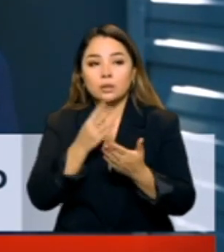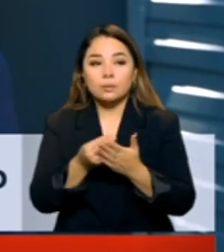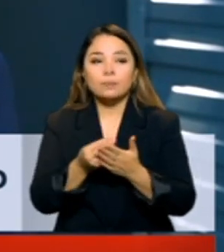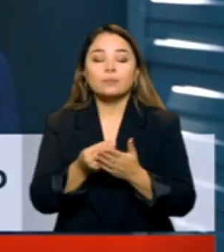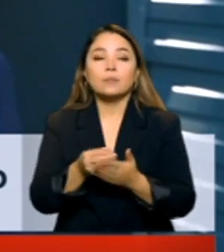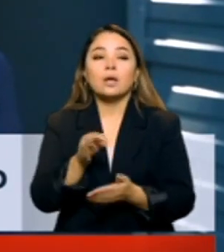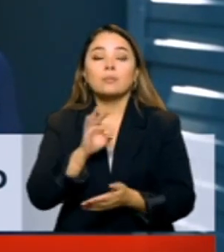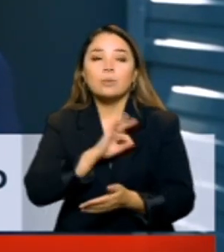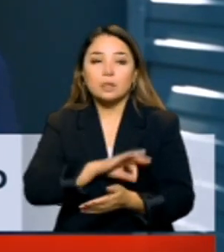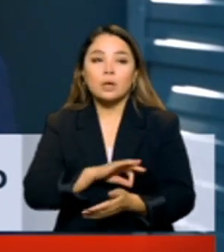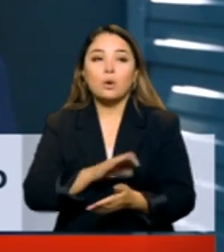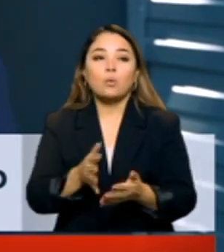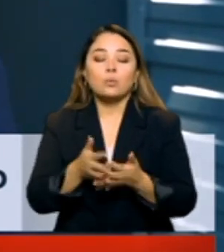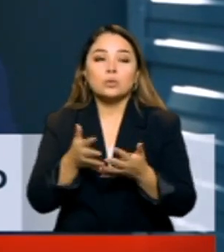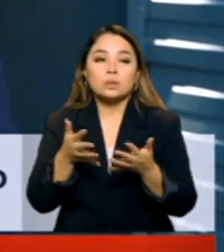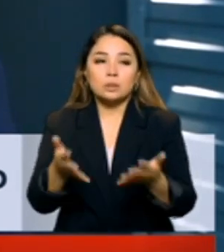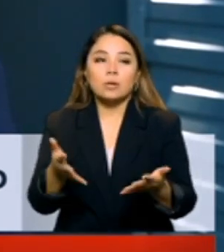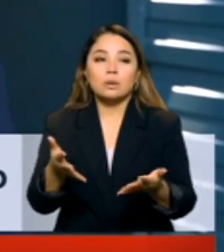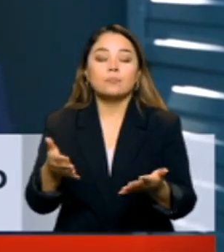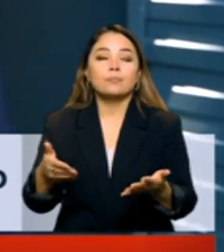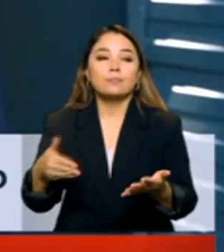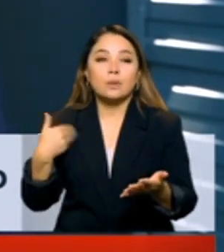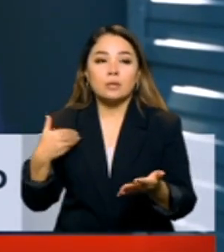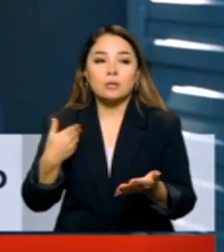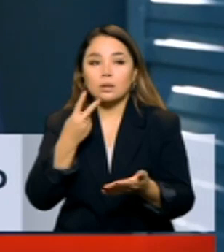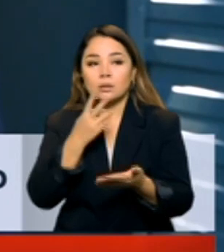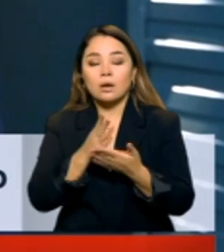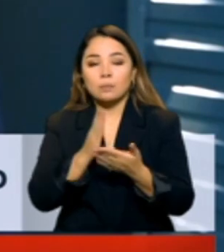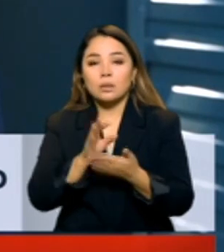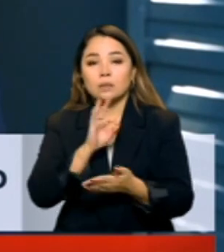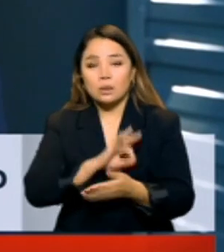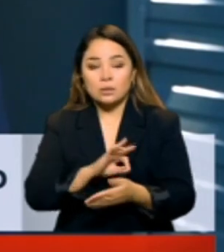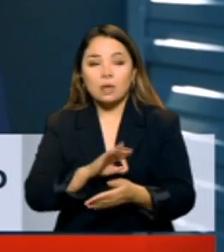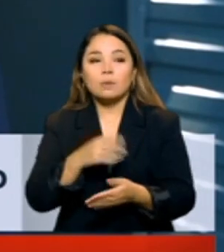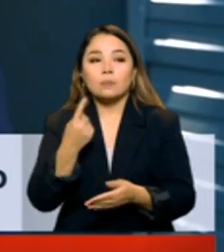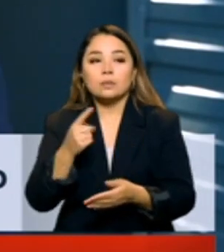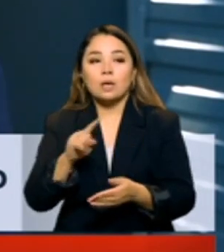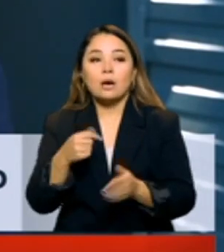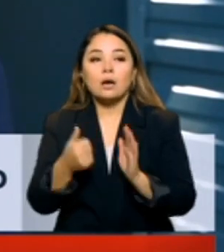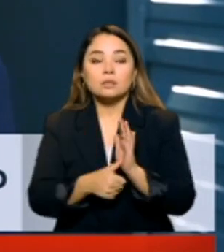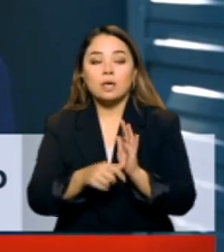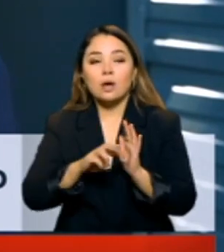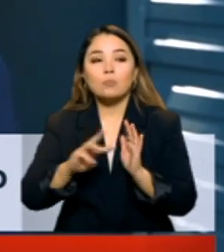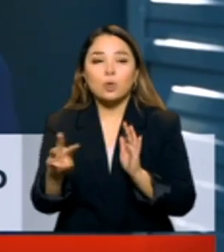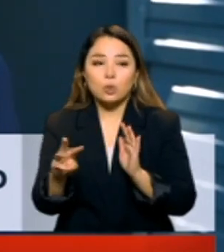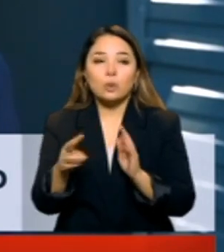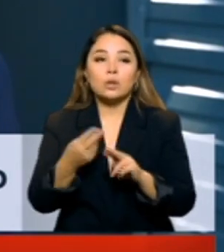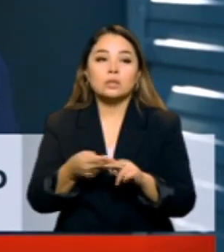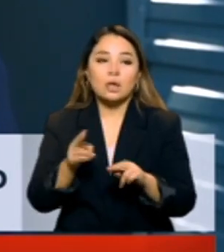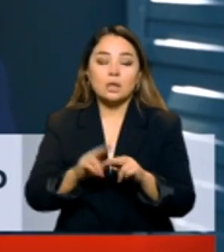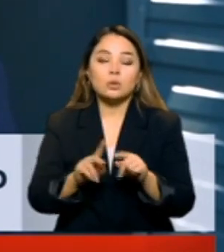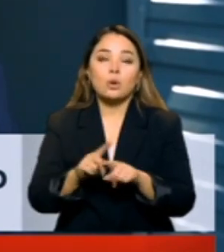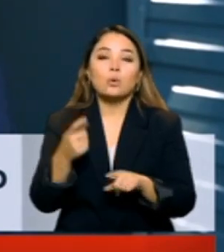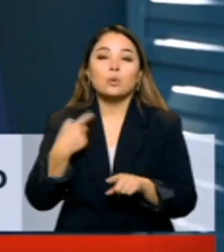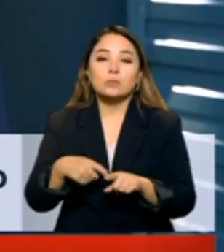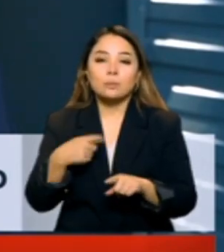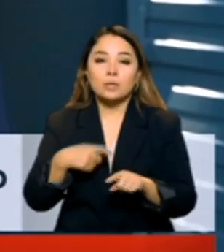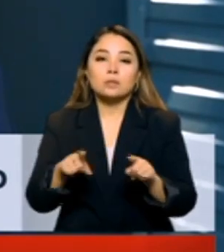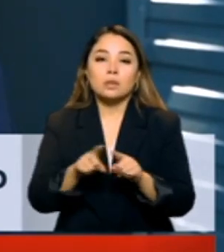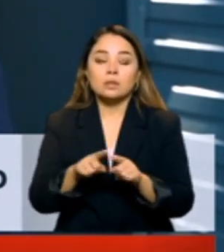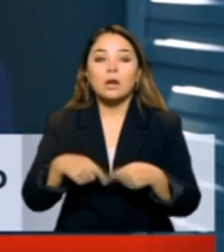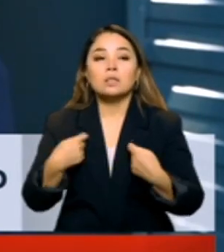сальдоның пайдасы бізге көбірек тиімді болып тұр. Біз 1,6 миллиард ақш долларға осында